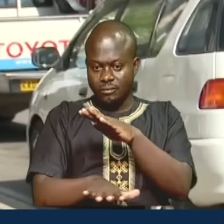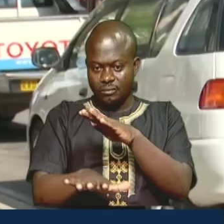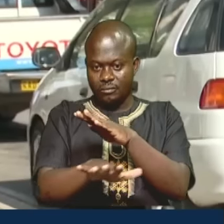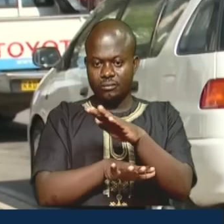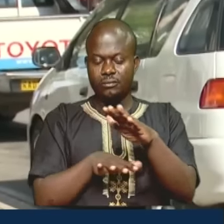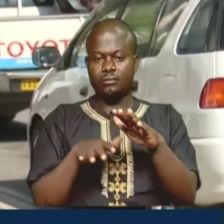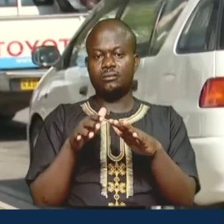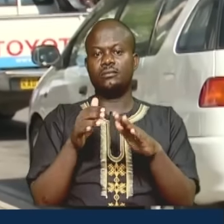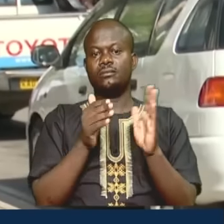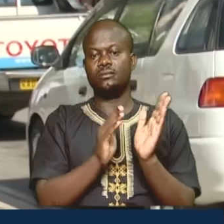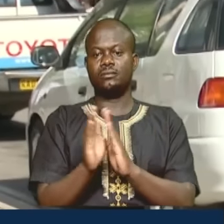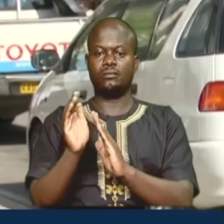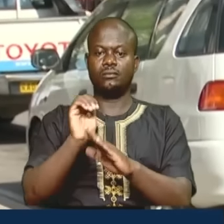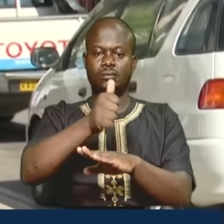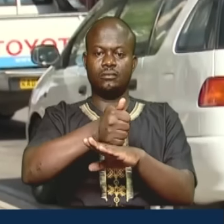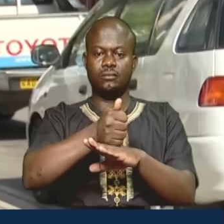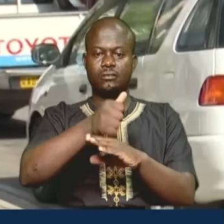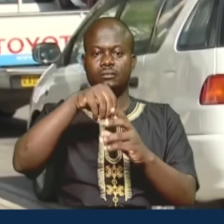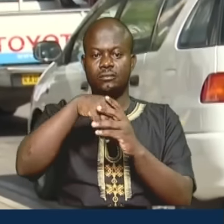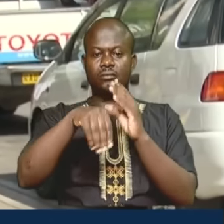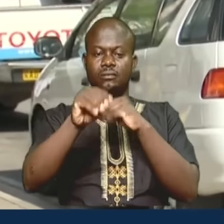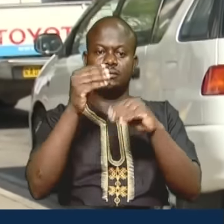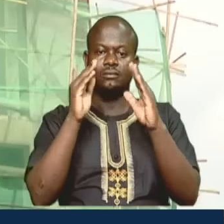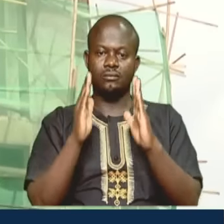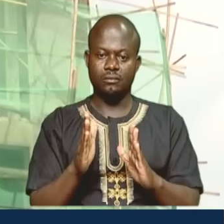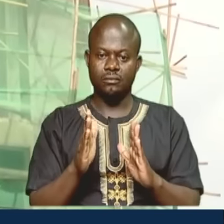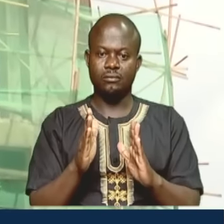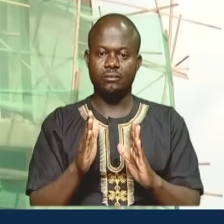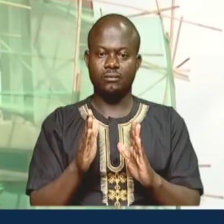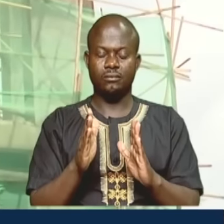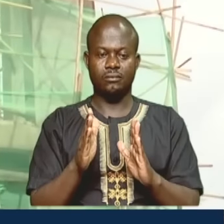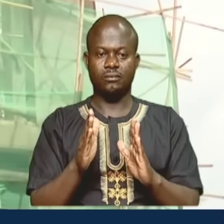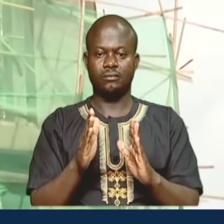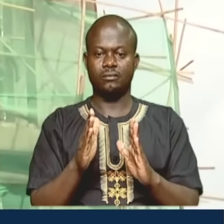hasi turateganya kwashyiraho ubucuruzi